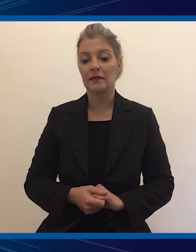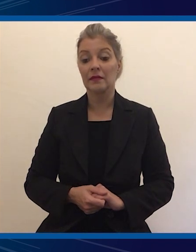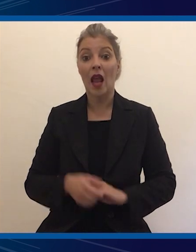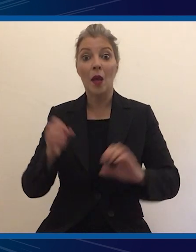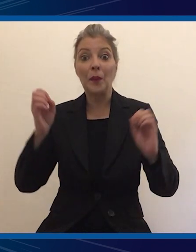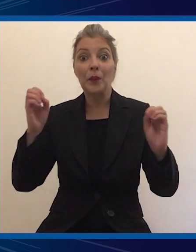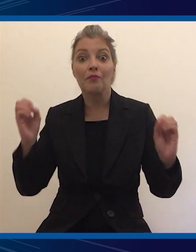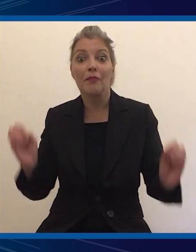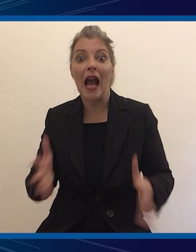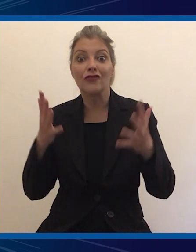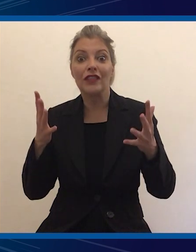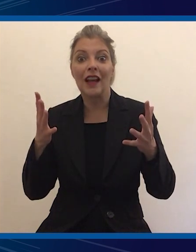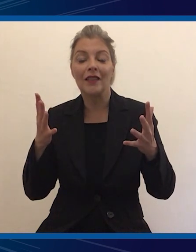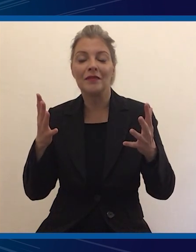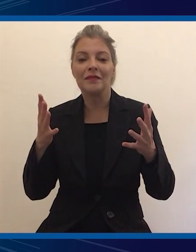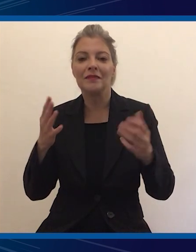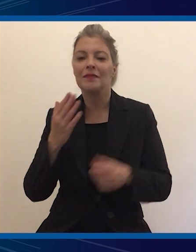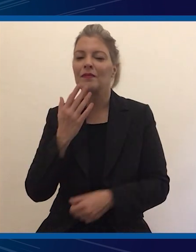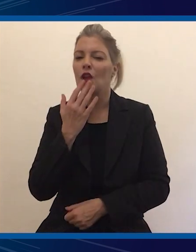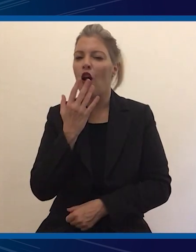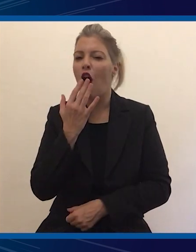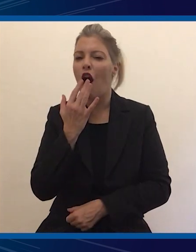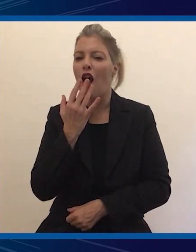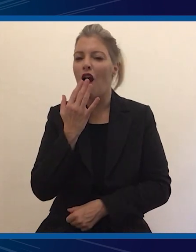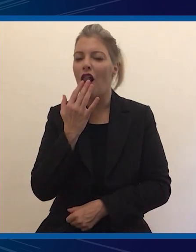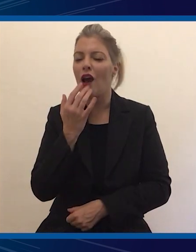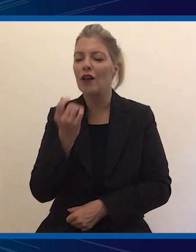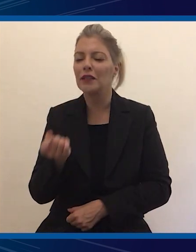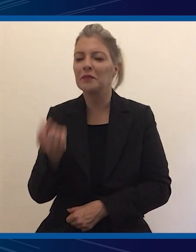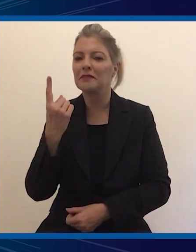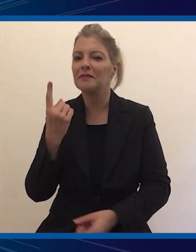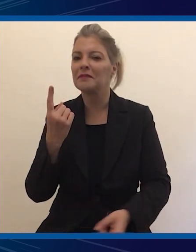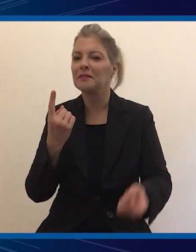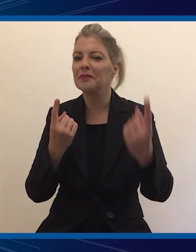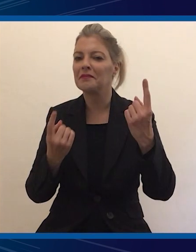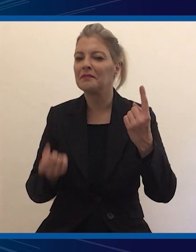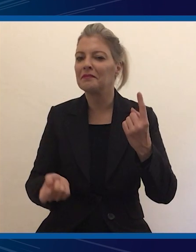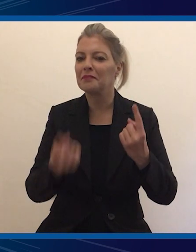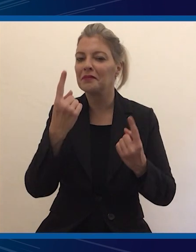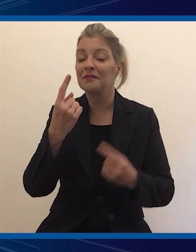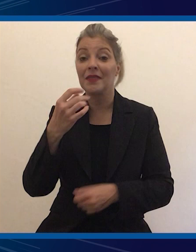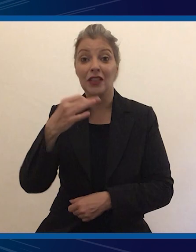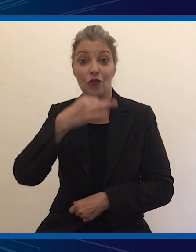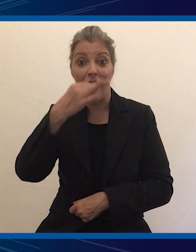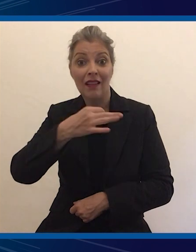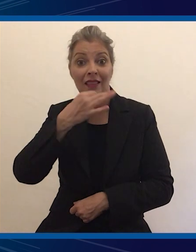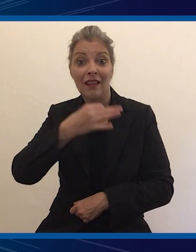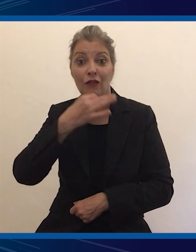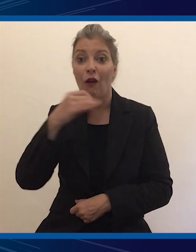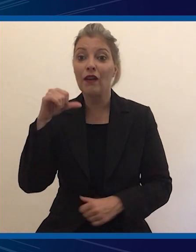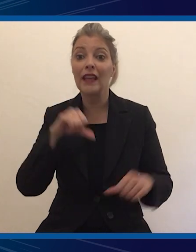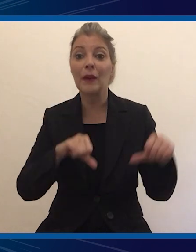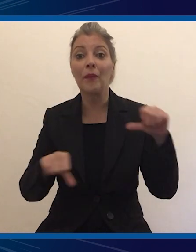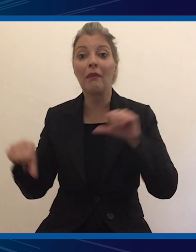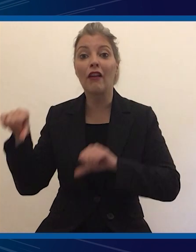E voilà, la magia dei colori ha inizio. Nel giardino chimico tutto può